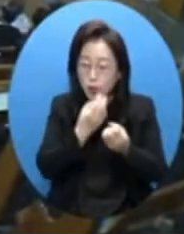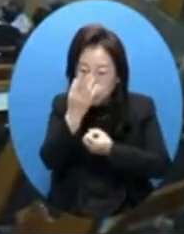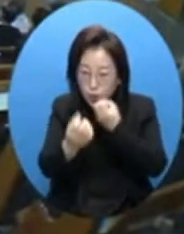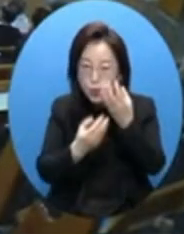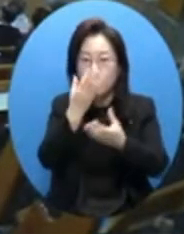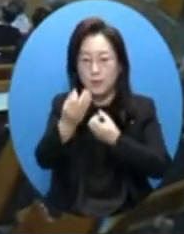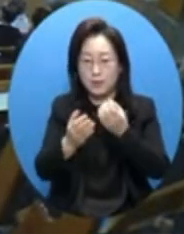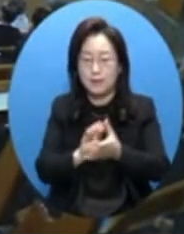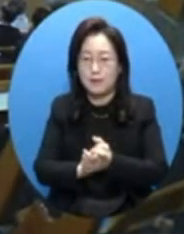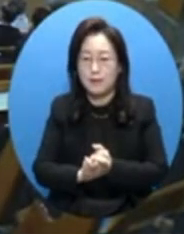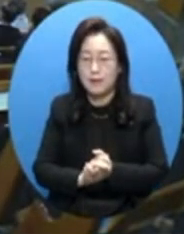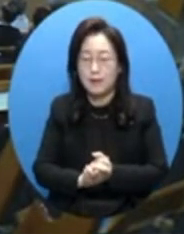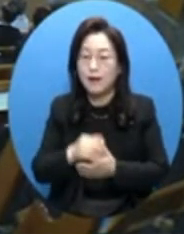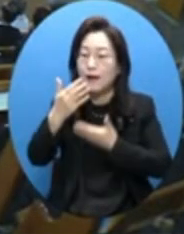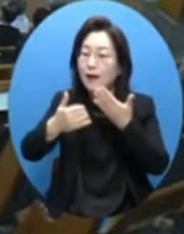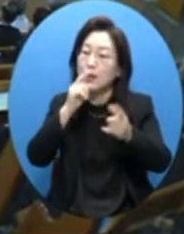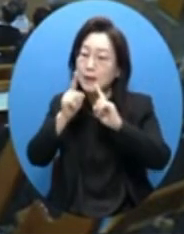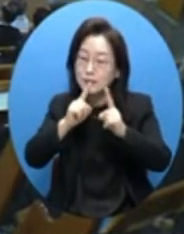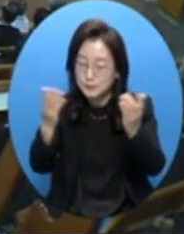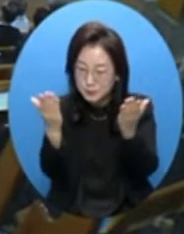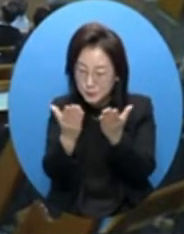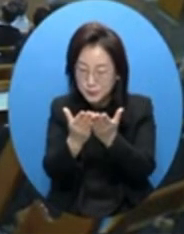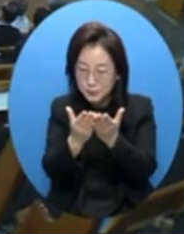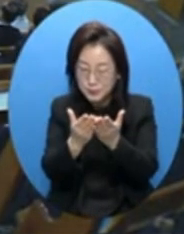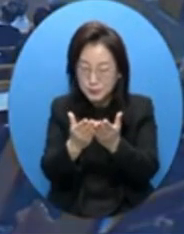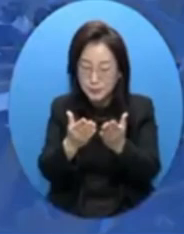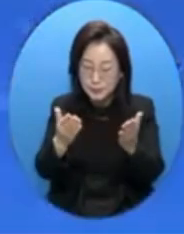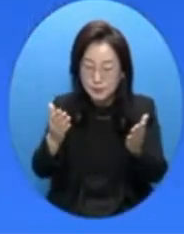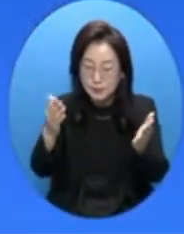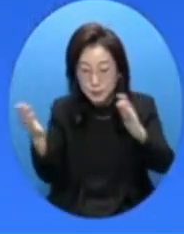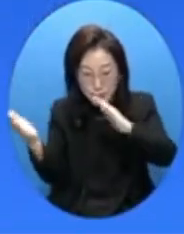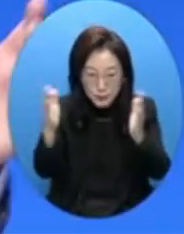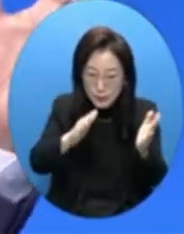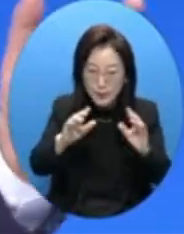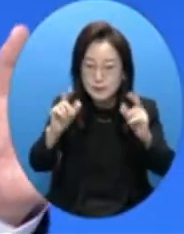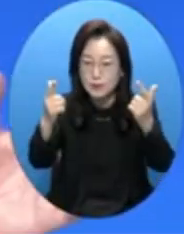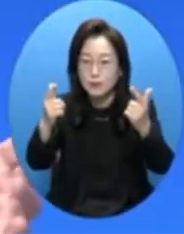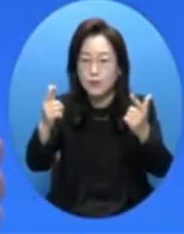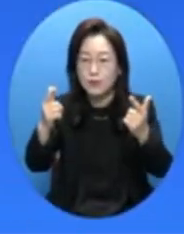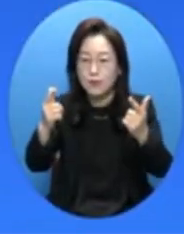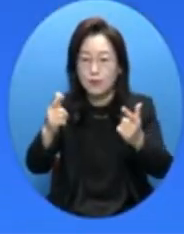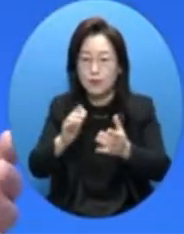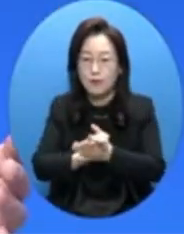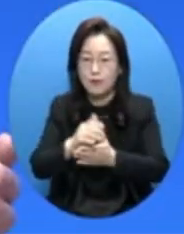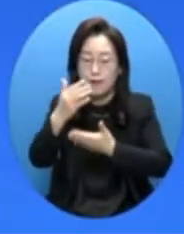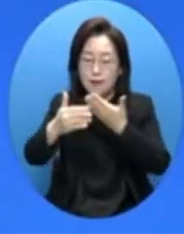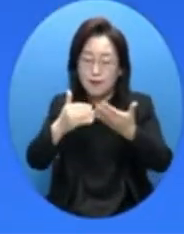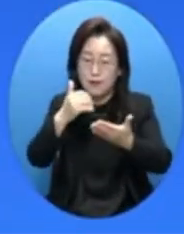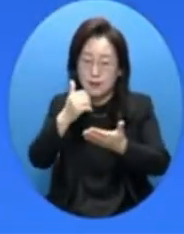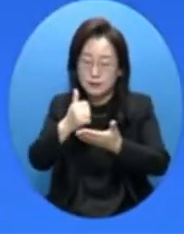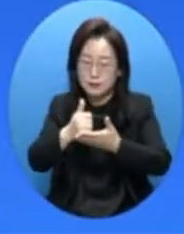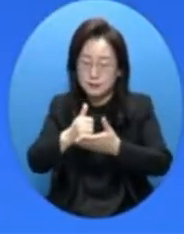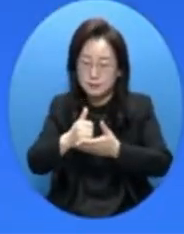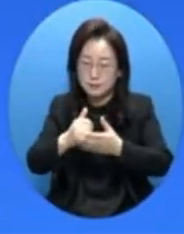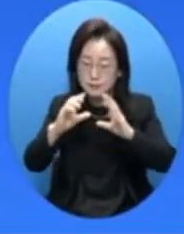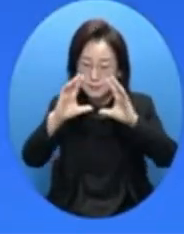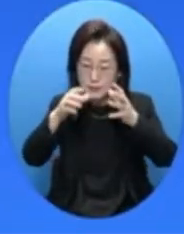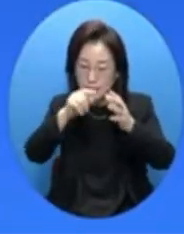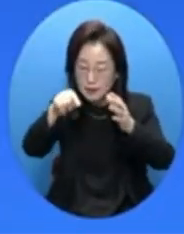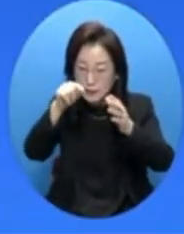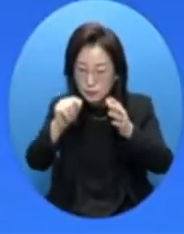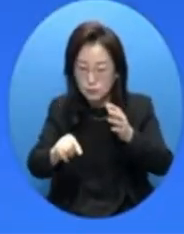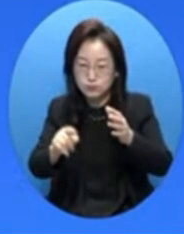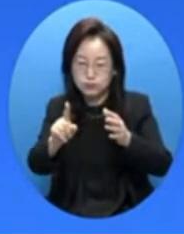그래서 하나님 말씀을 가지고 차로 치우치지 아니하고 나누어진 미국을 하늘로 만들어서